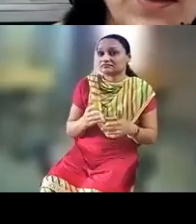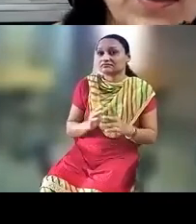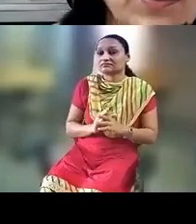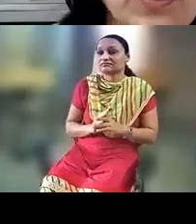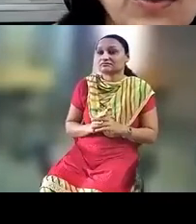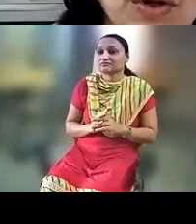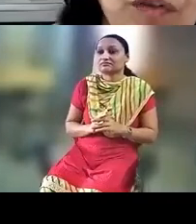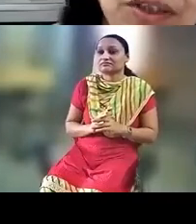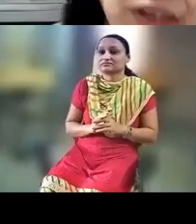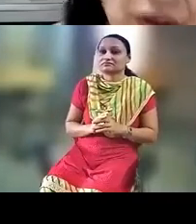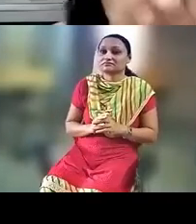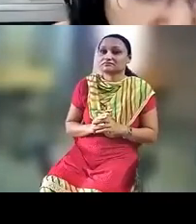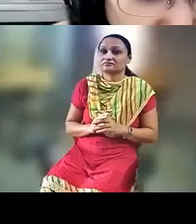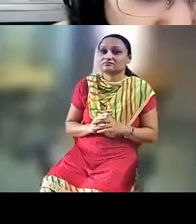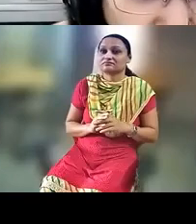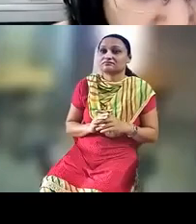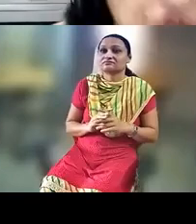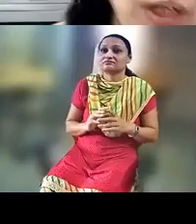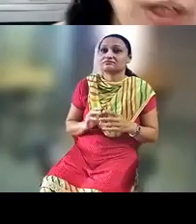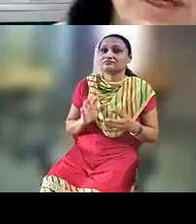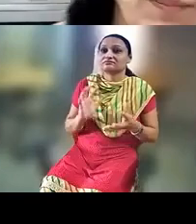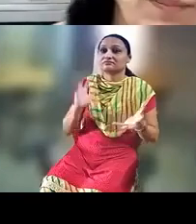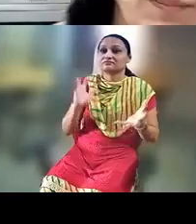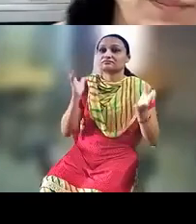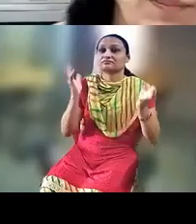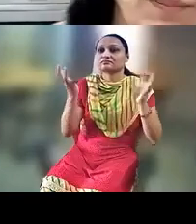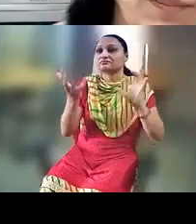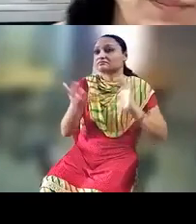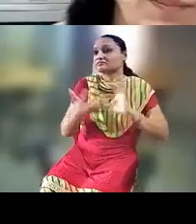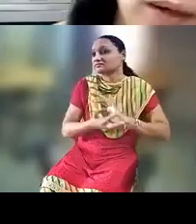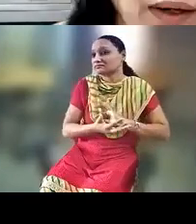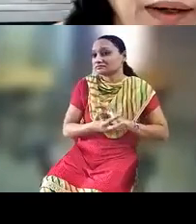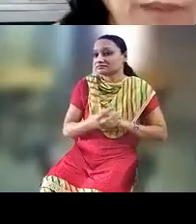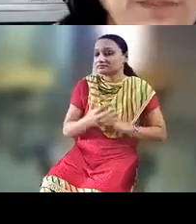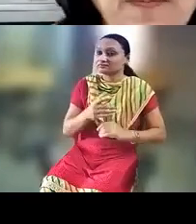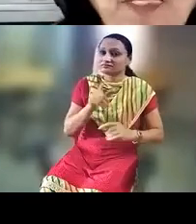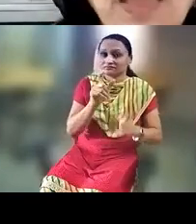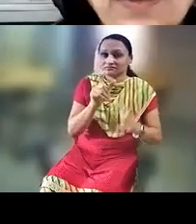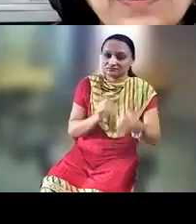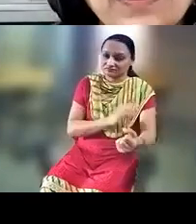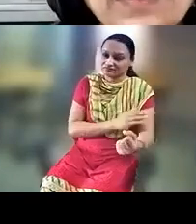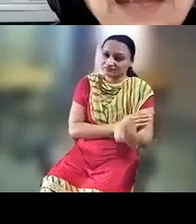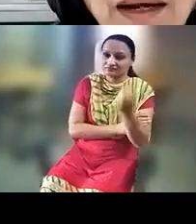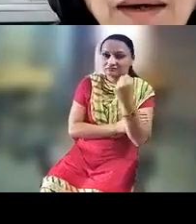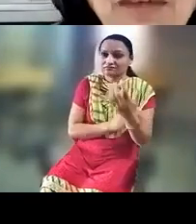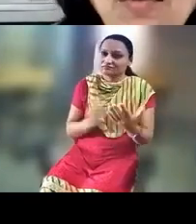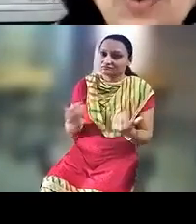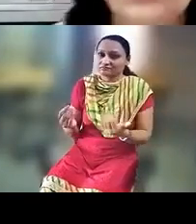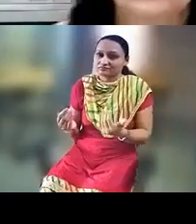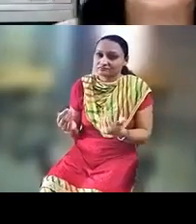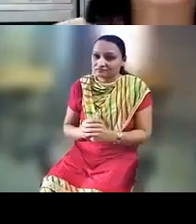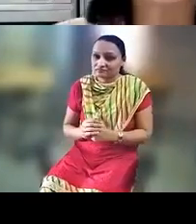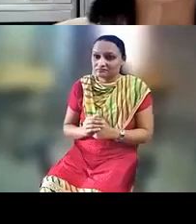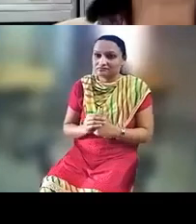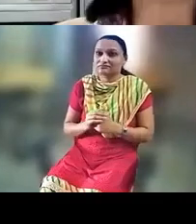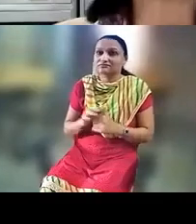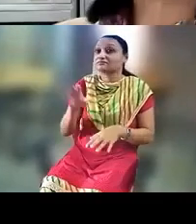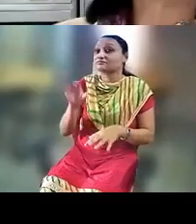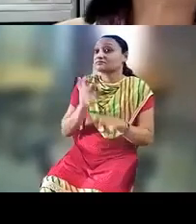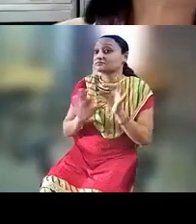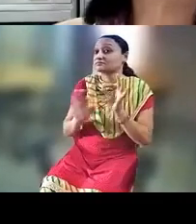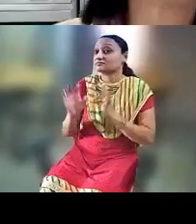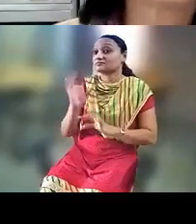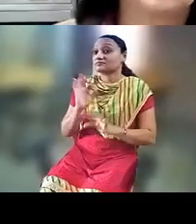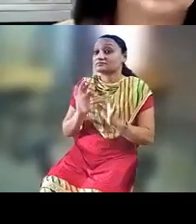इंडिकेटेड। यूनिवर्सल वो हैं जो हर बच्चे के लिए एप्लीकेबल हैं, सब पे करेंगे। सेलेक्टेड वो हैं जो कि हम कुछ बच्चों